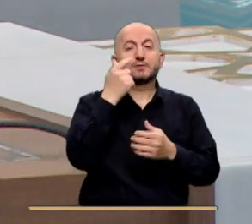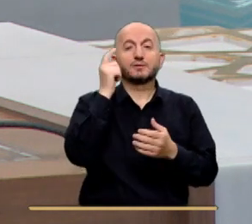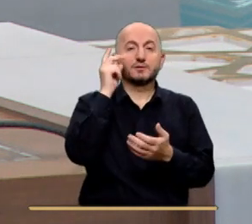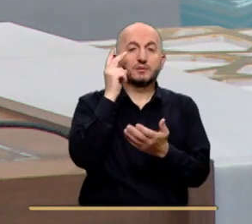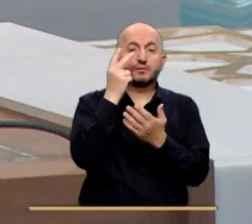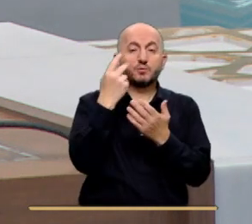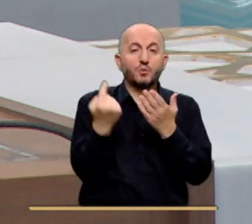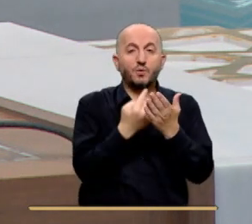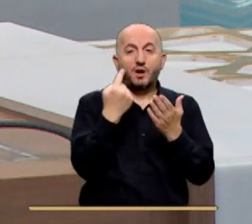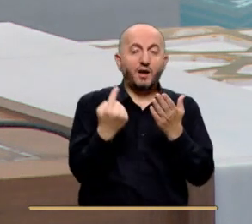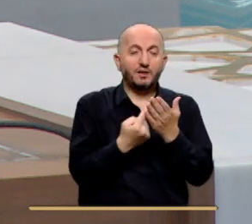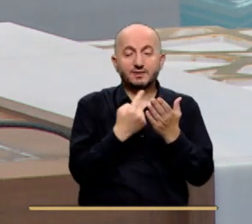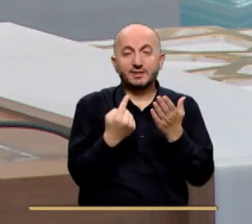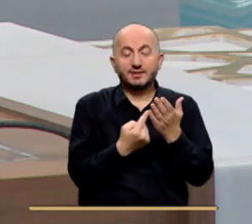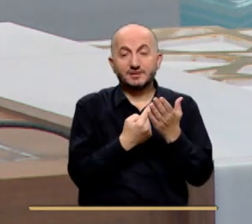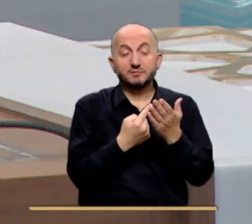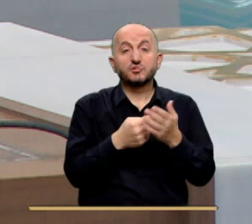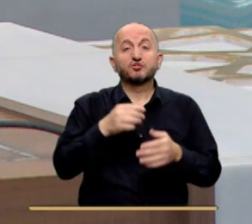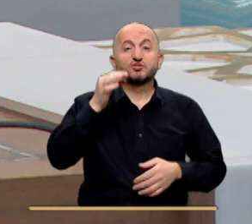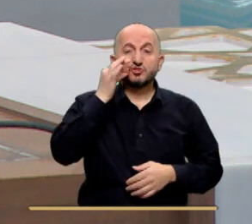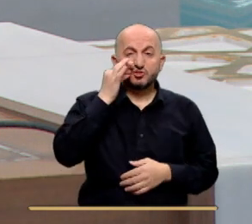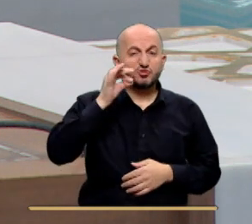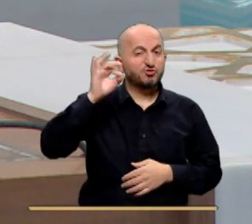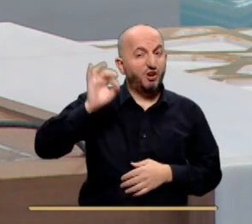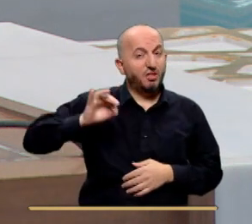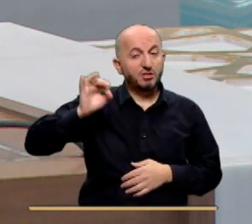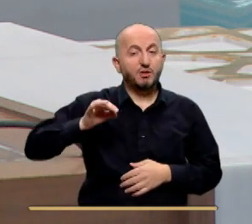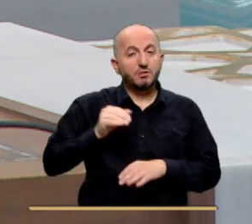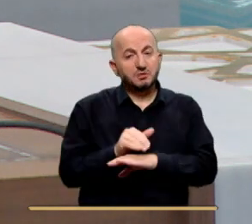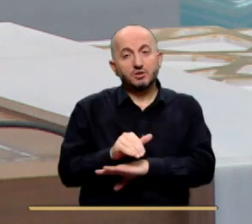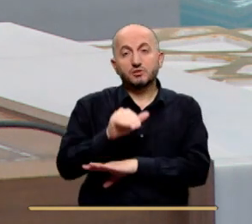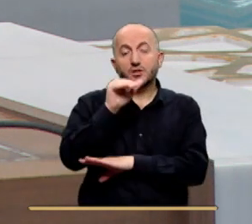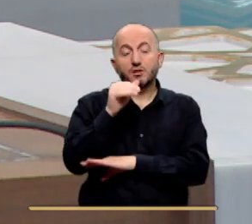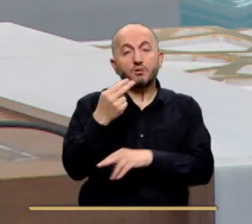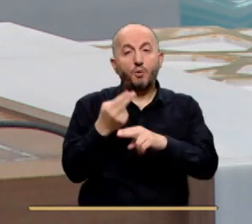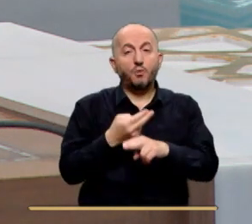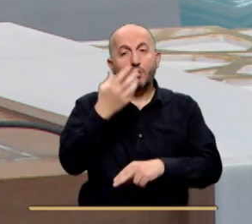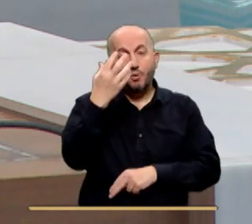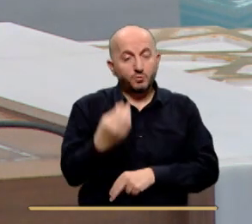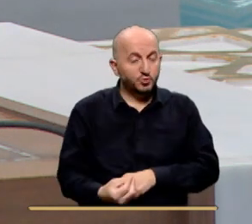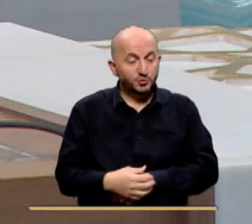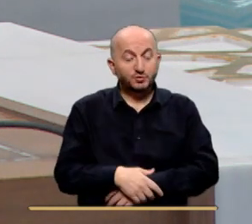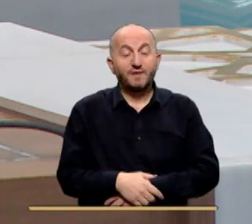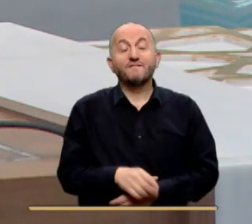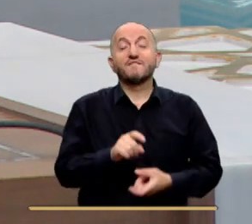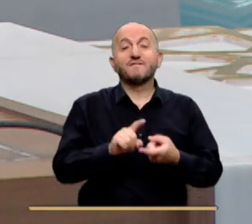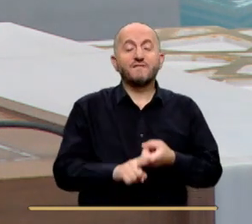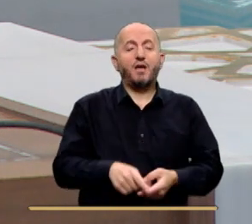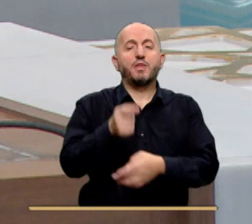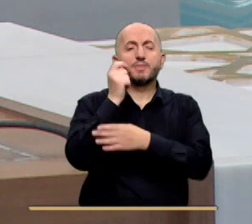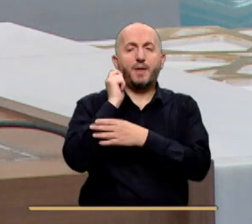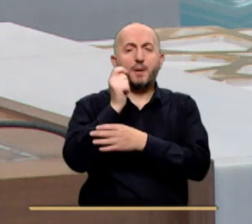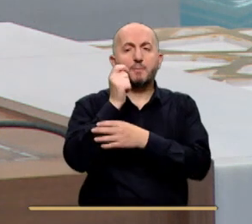yani Kur'an-ı Mübini canlı olarak yaşayarak örnek olmuş ve tebliğ